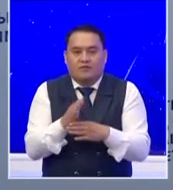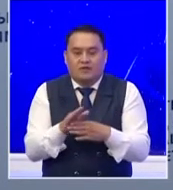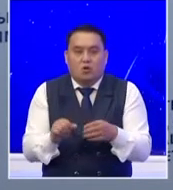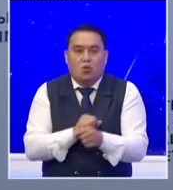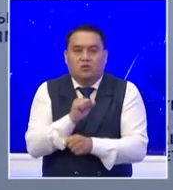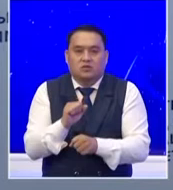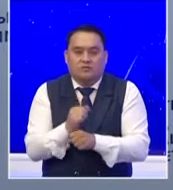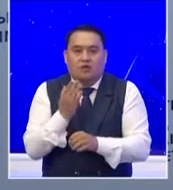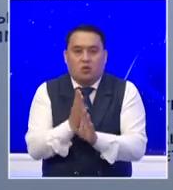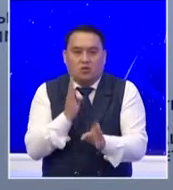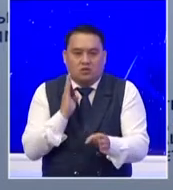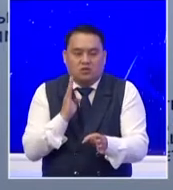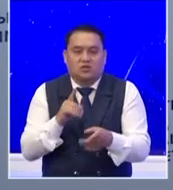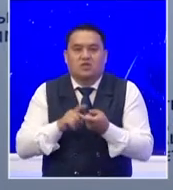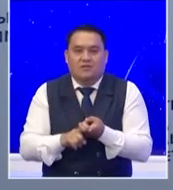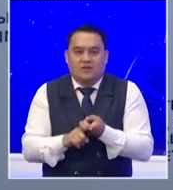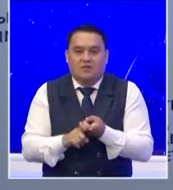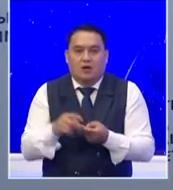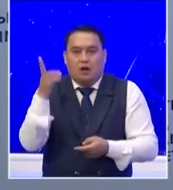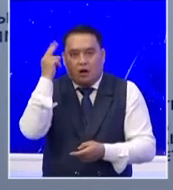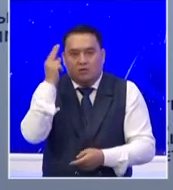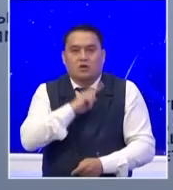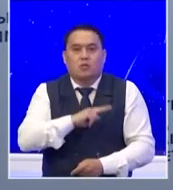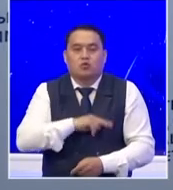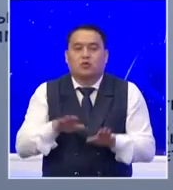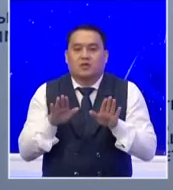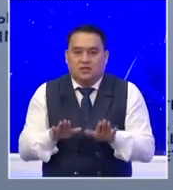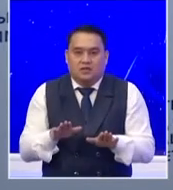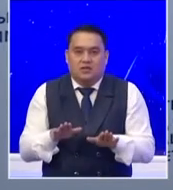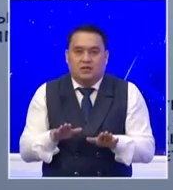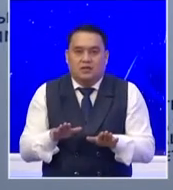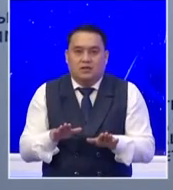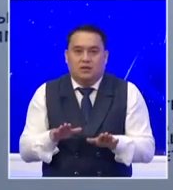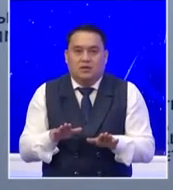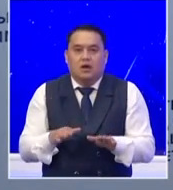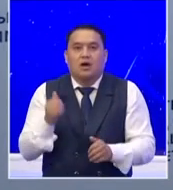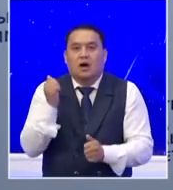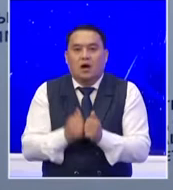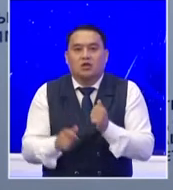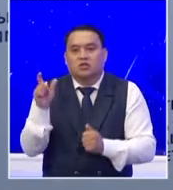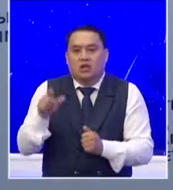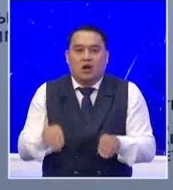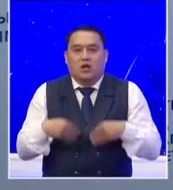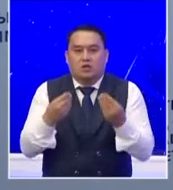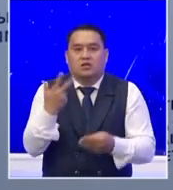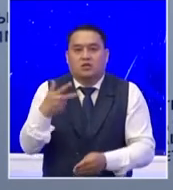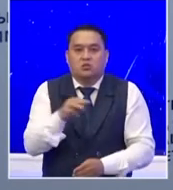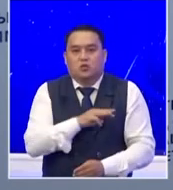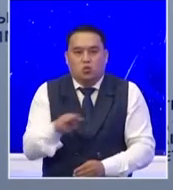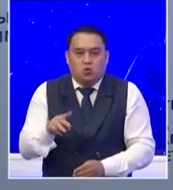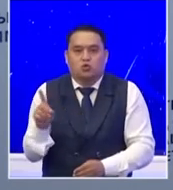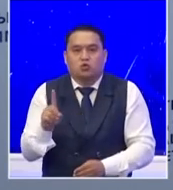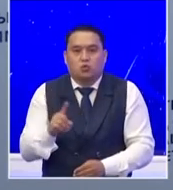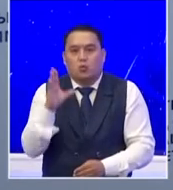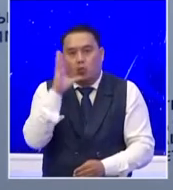очередь в зависимости от количества рабочих мест. На каждого гражданина выделяется по 30 минут для того, чтобы он